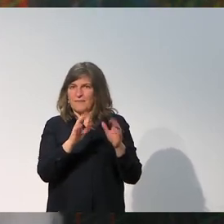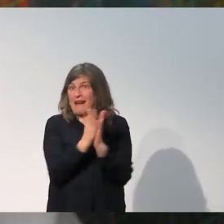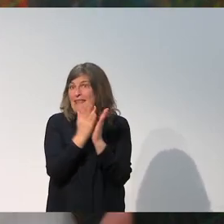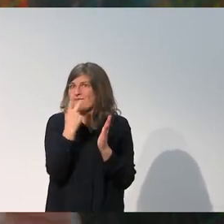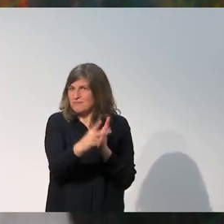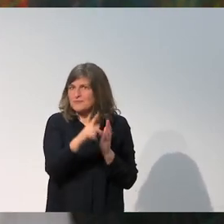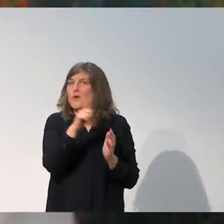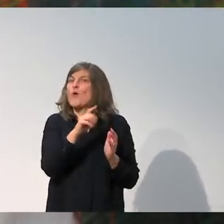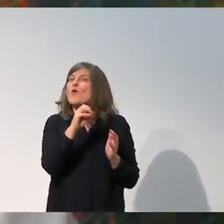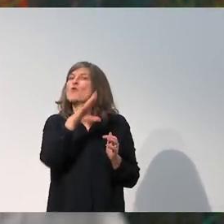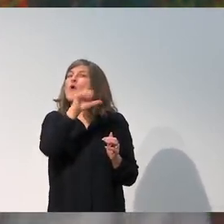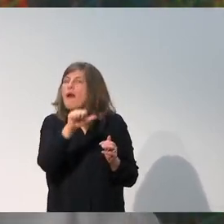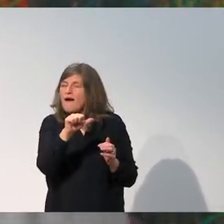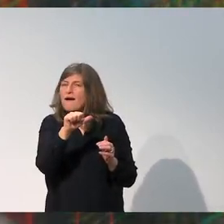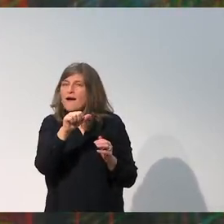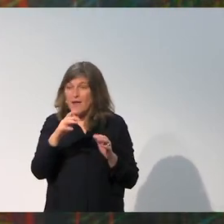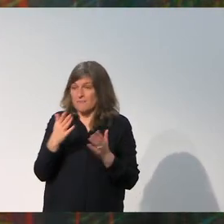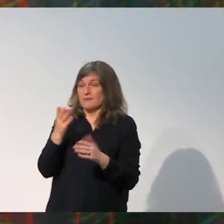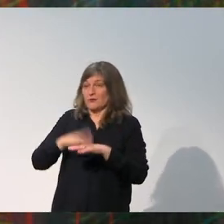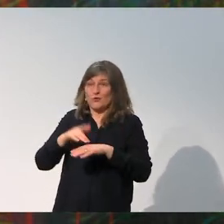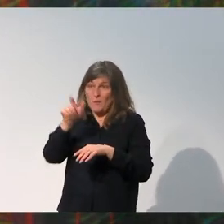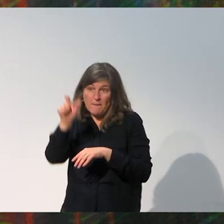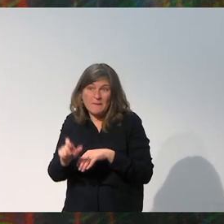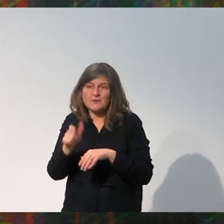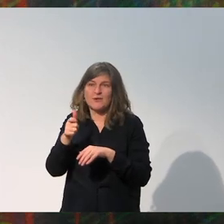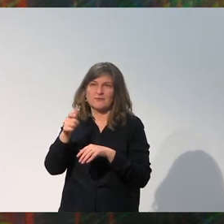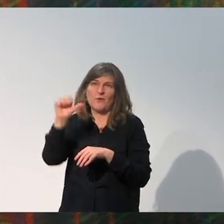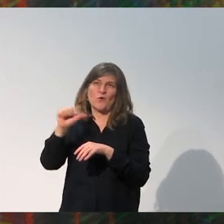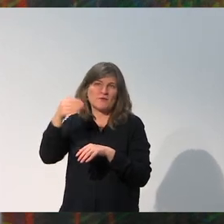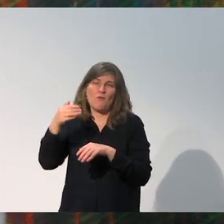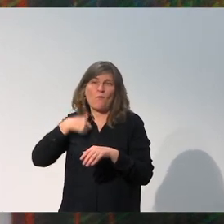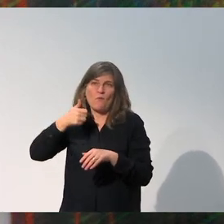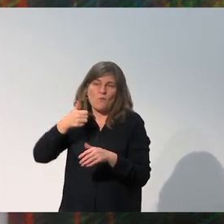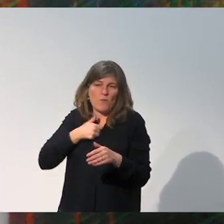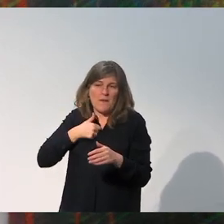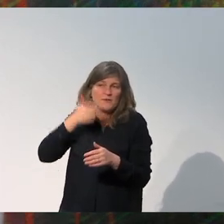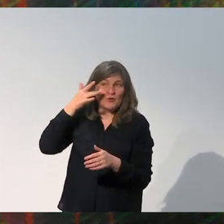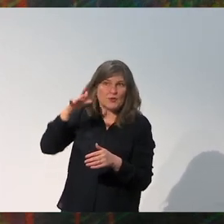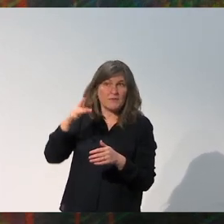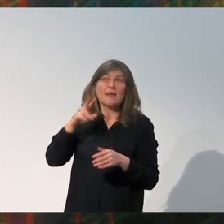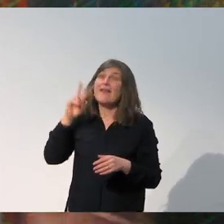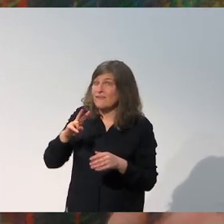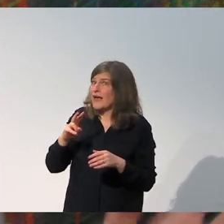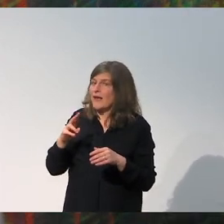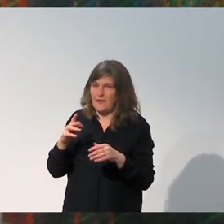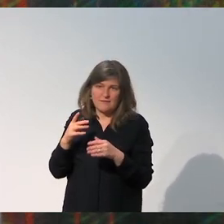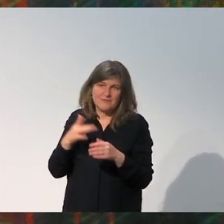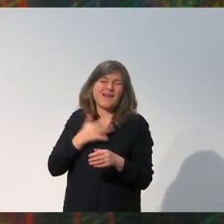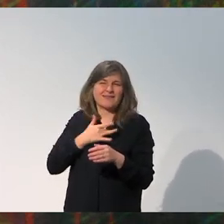mais je ne connaissais pas le personnage. C'est assez d'ailleurs intéressant et significatif que ce personnage ait été complètement